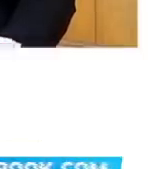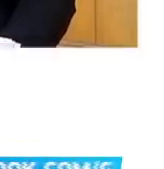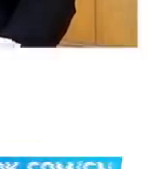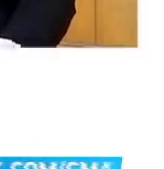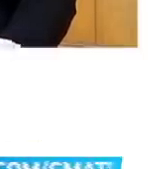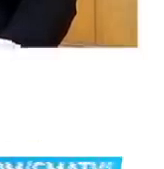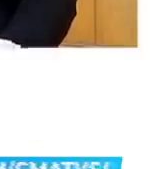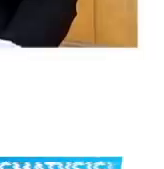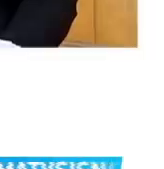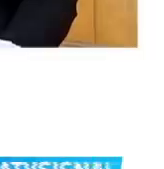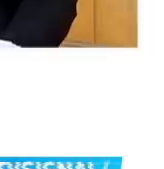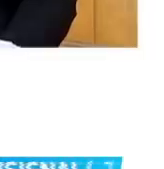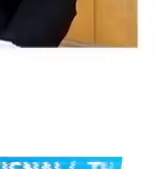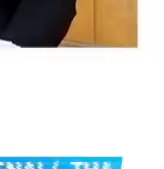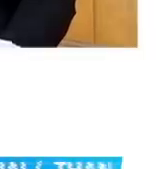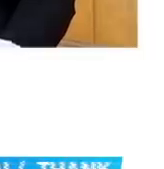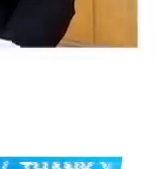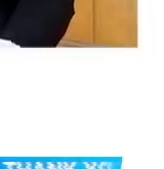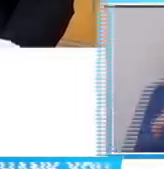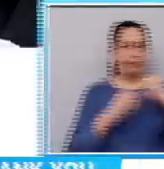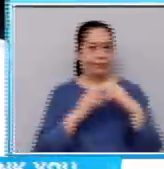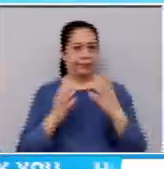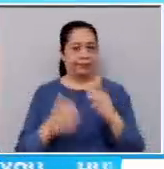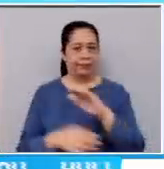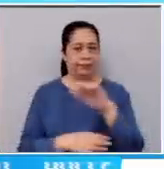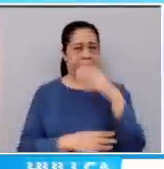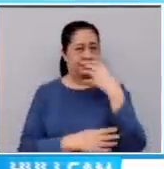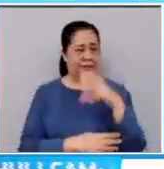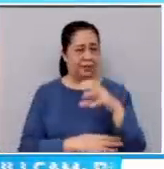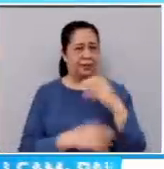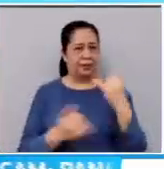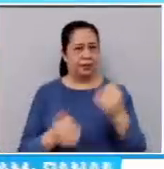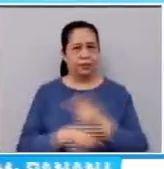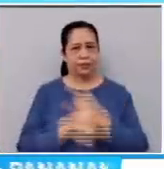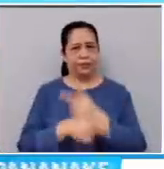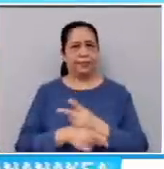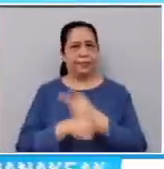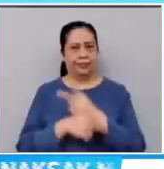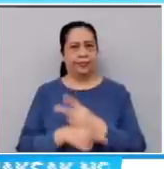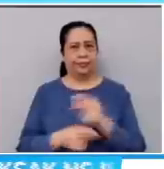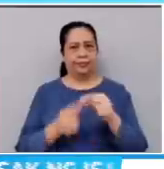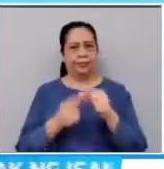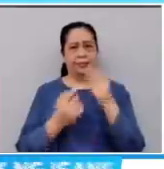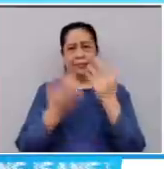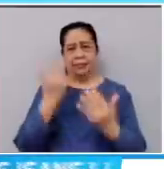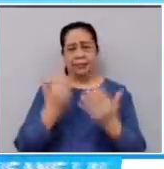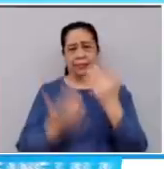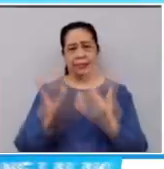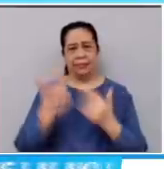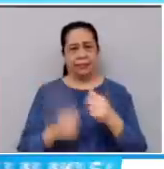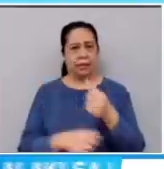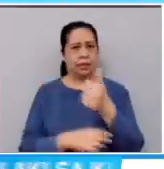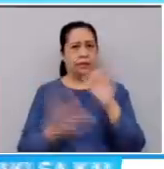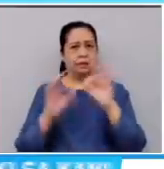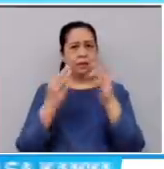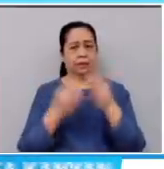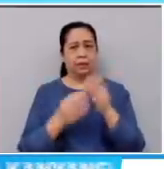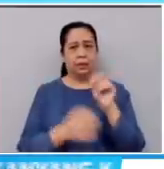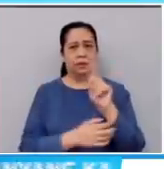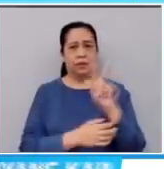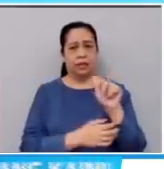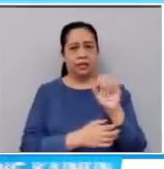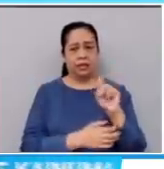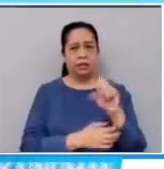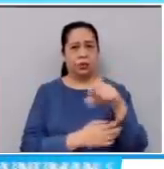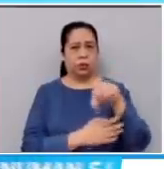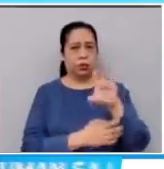na balita. Mga kapuso, tag-init, mag-ingat po tayo lalo sa sunog. 10 pamilya sa Novaliches, Quezon City ang